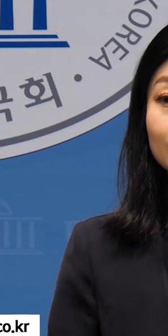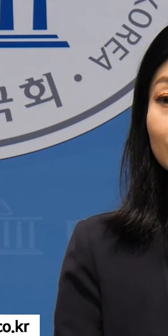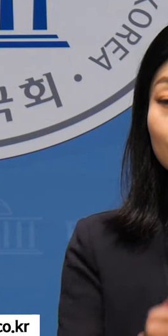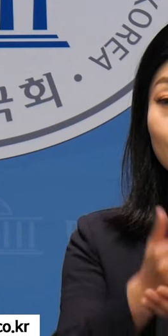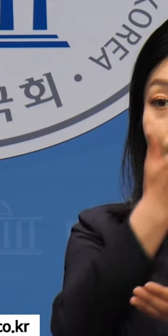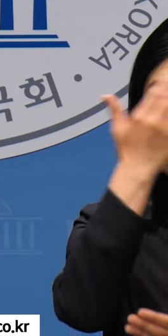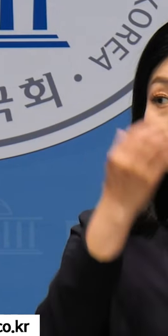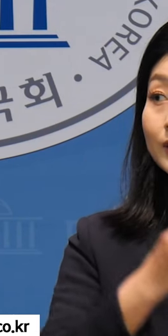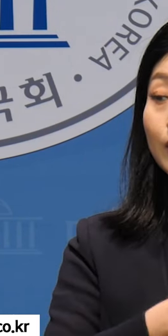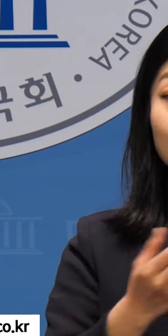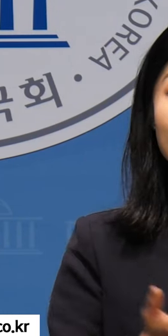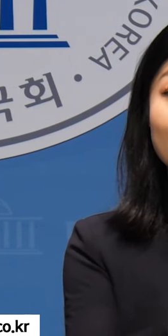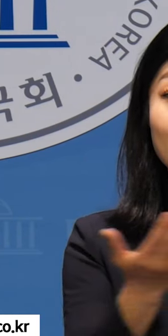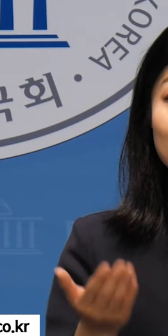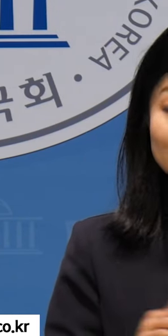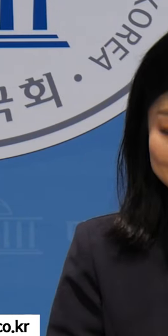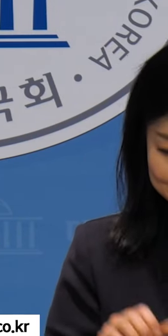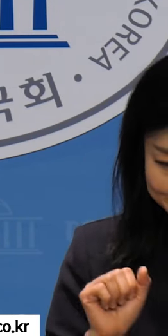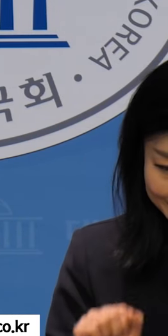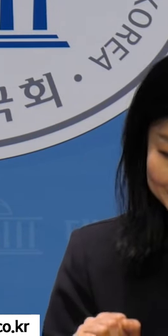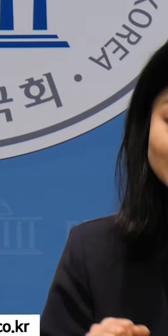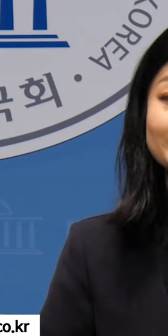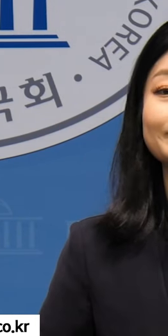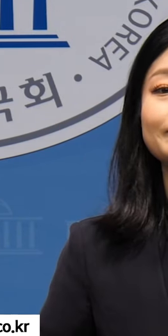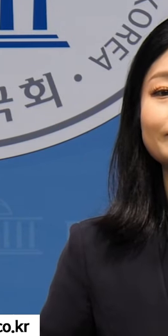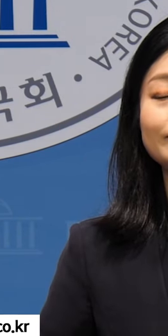존경하는 청년 당원 동지 여러분 인사드립니다.